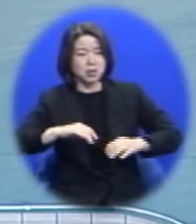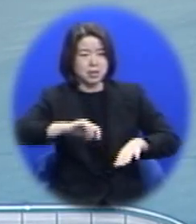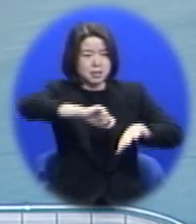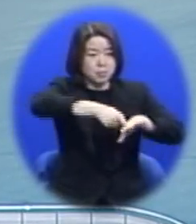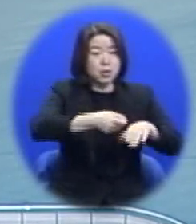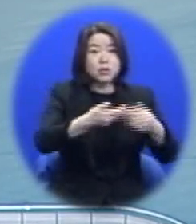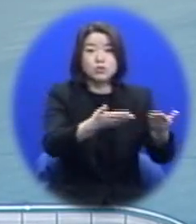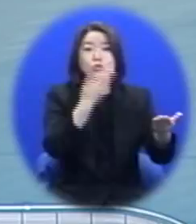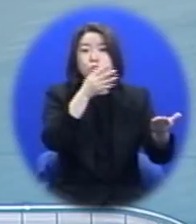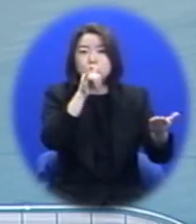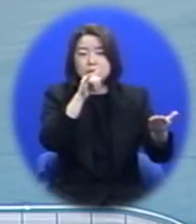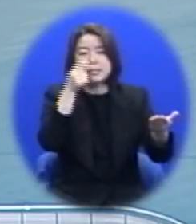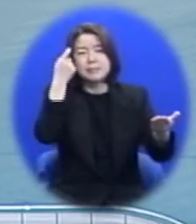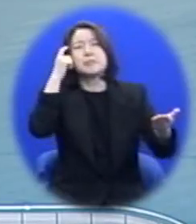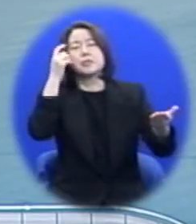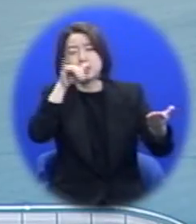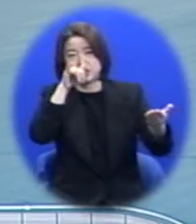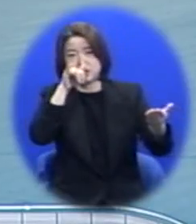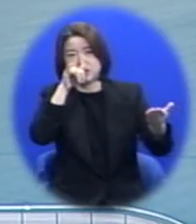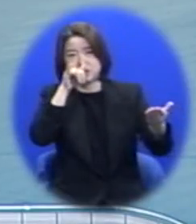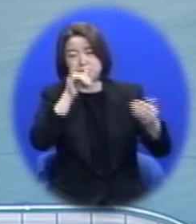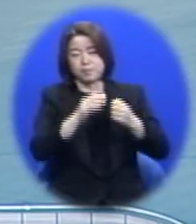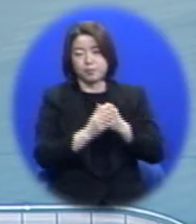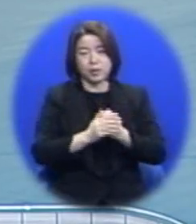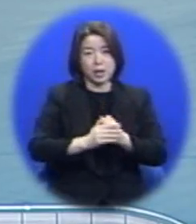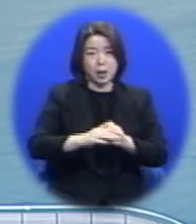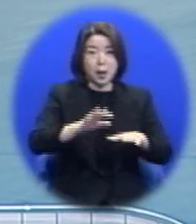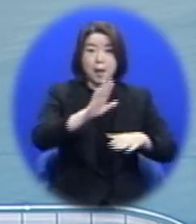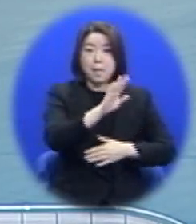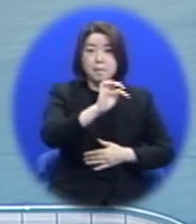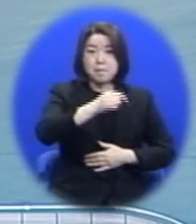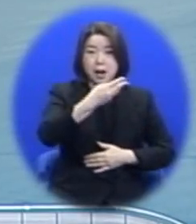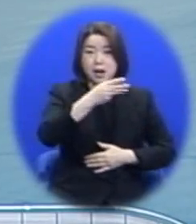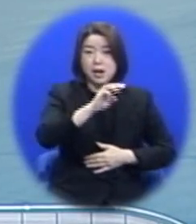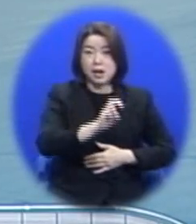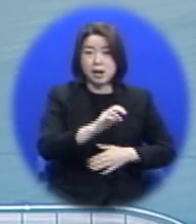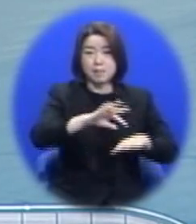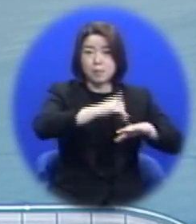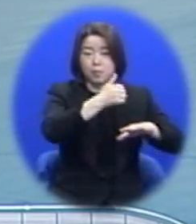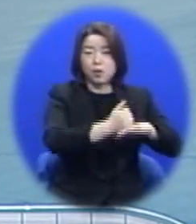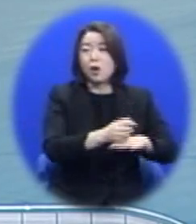그런 계책이 있다고 발락 왕이 뭐냐고